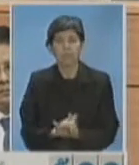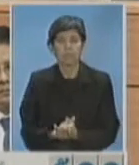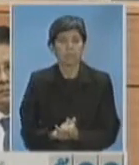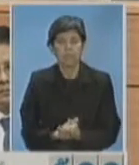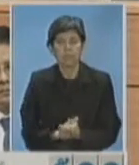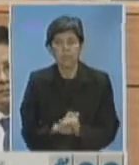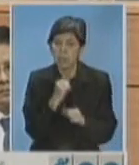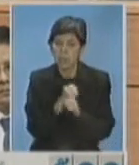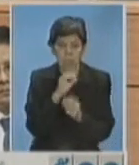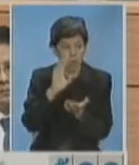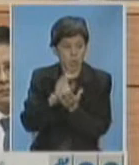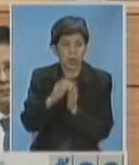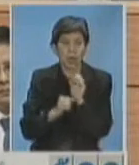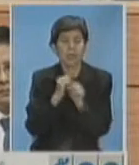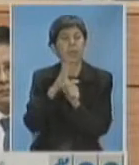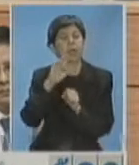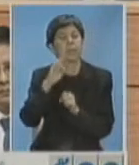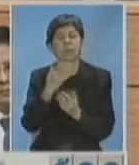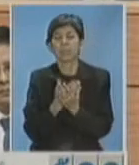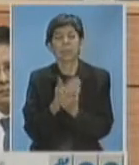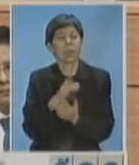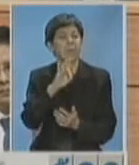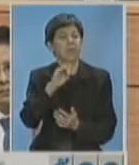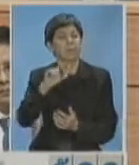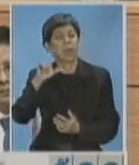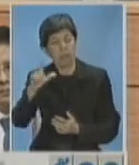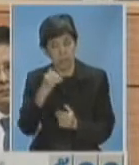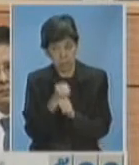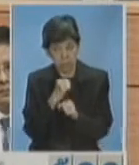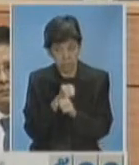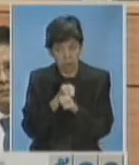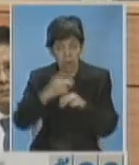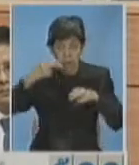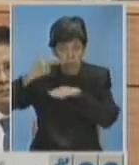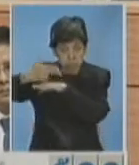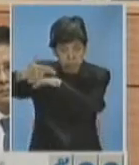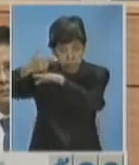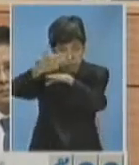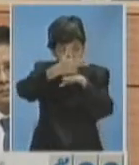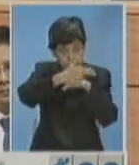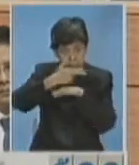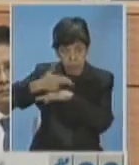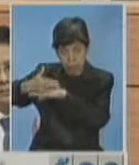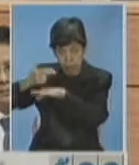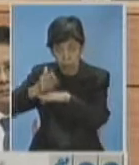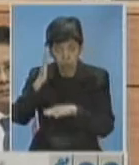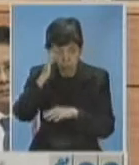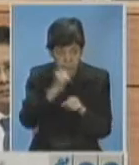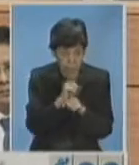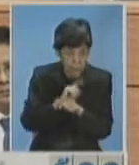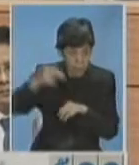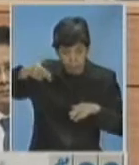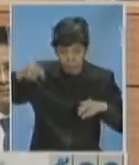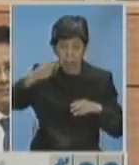ต่จะตั้งออกมาในปี57เป็นเงินถึง80ล้านและจะติดตั้งกล้องวงจรปิดทุกซอกทุกมุมครับต่อไปใครทำอะไรด้านห